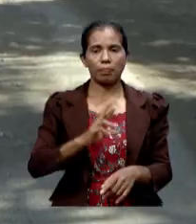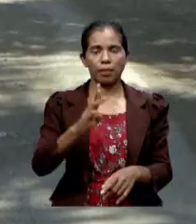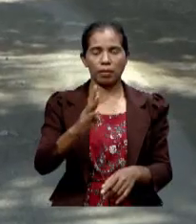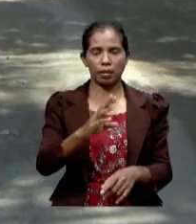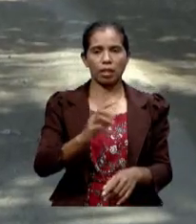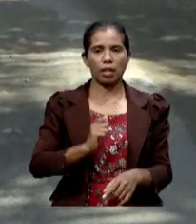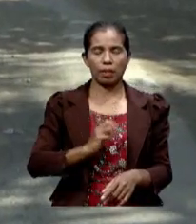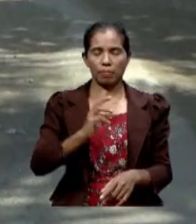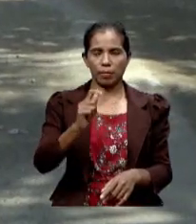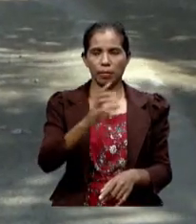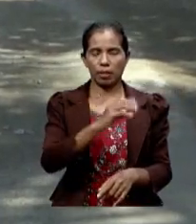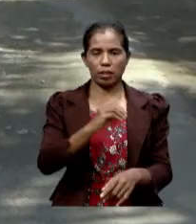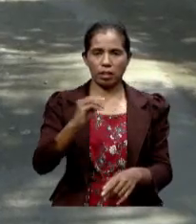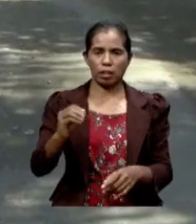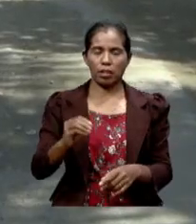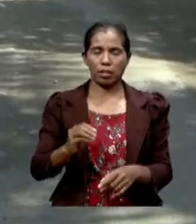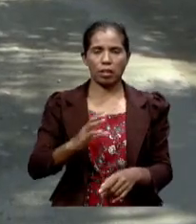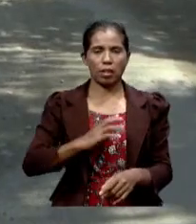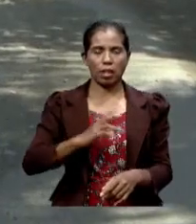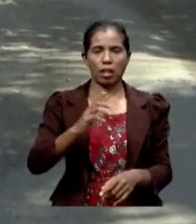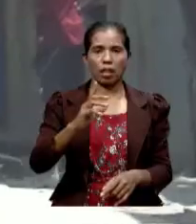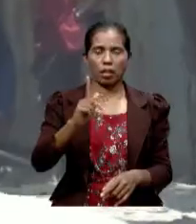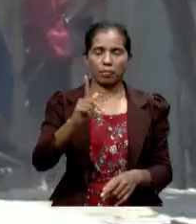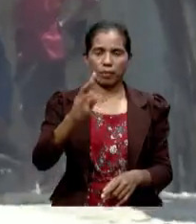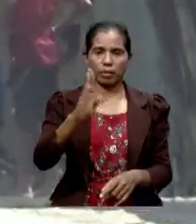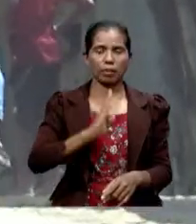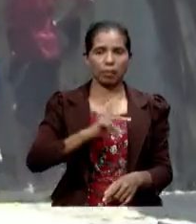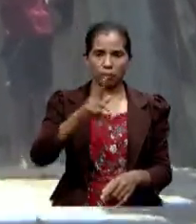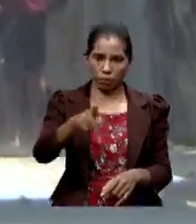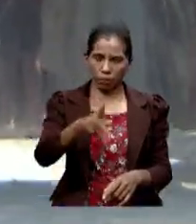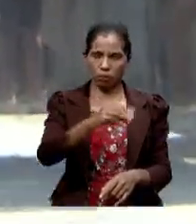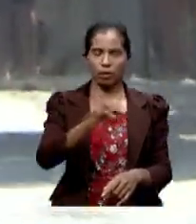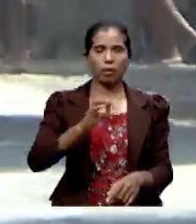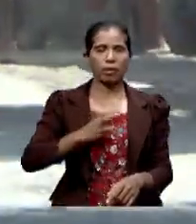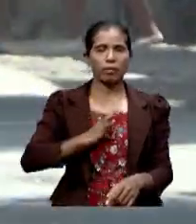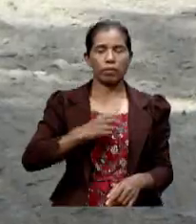ai mutin luru mata kampung tuti bebonuk fatuhada